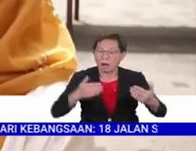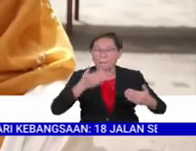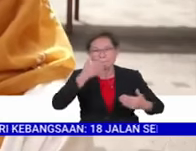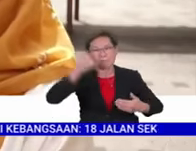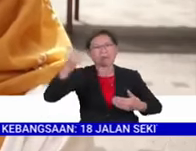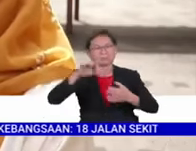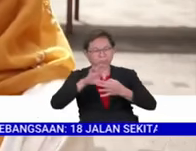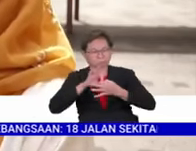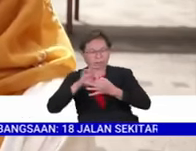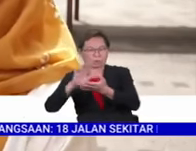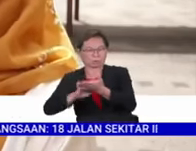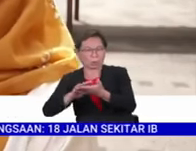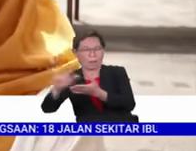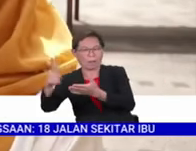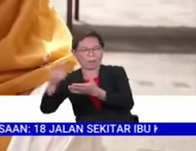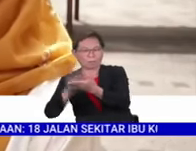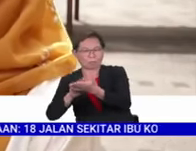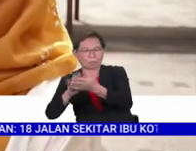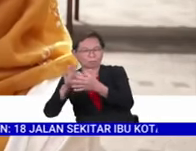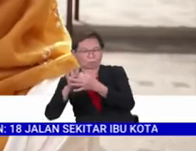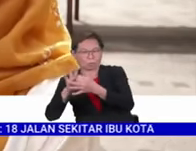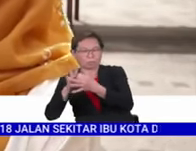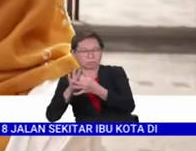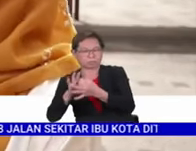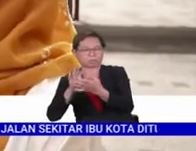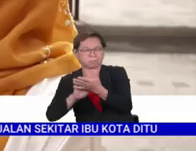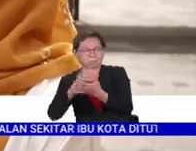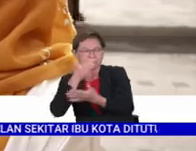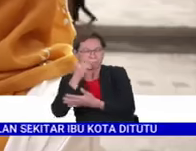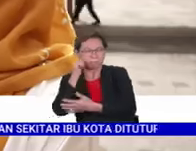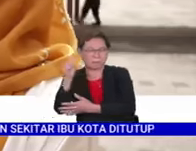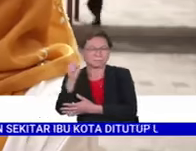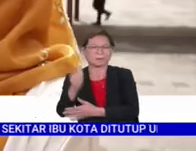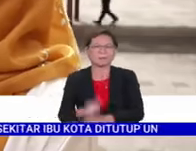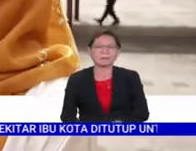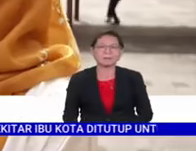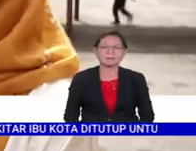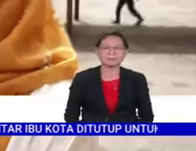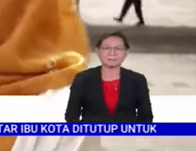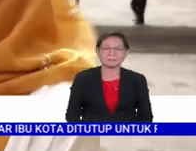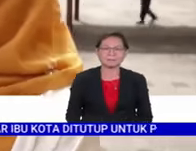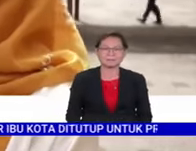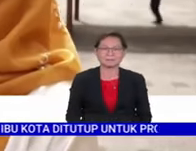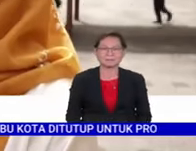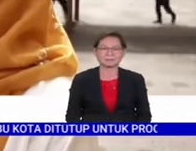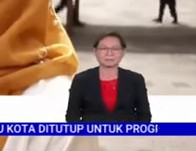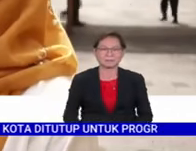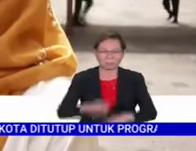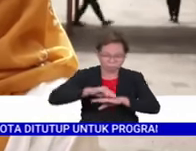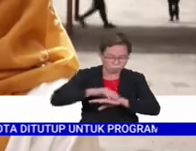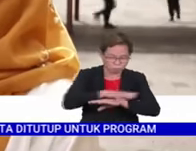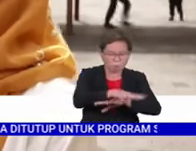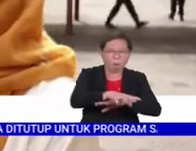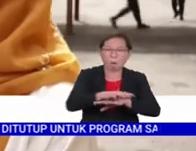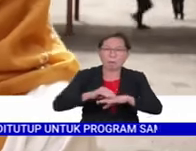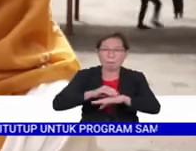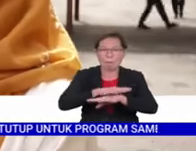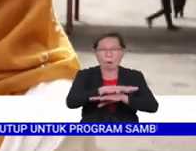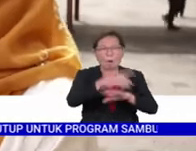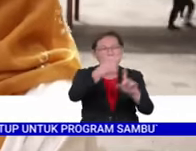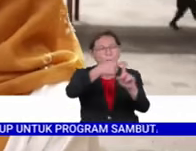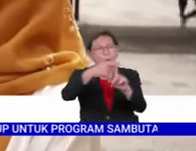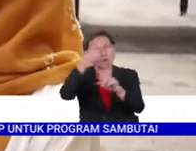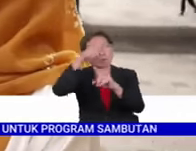dengan sekolah lain, iaitu sekolah kebangsaan Lubuk Kelubi. Jadi dekat situ dah satu memberi satu impak yang tinggilah